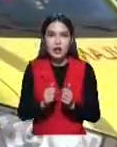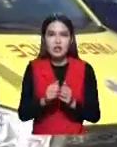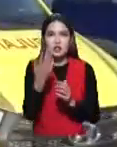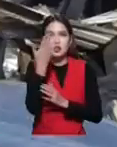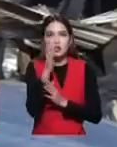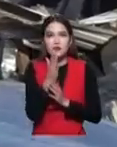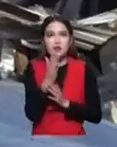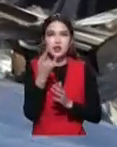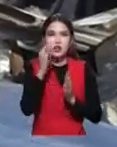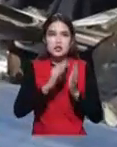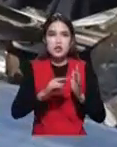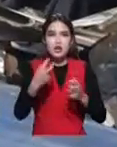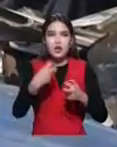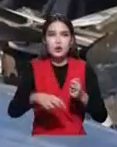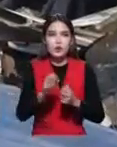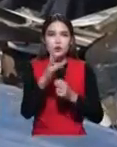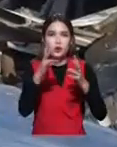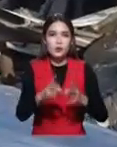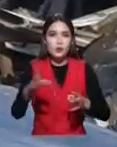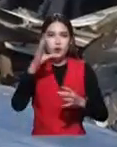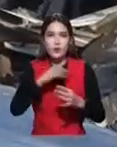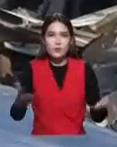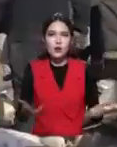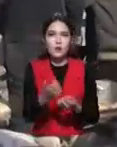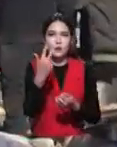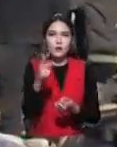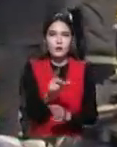и стекла. 12 пострадавших удалось спасти, еще 3